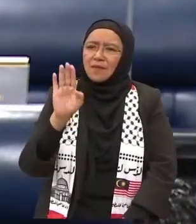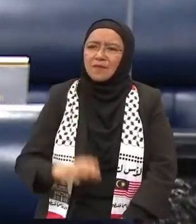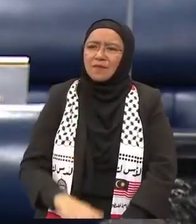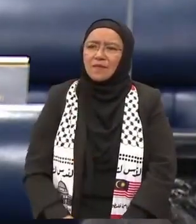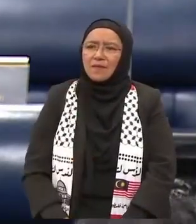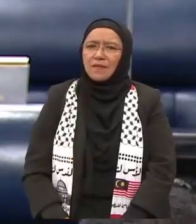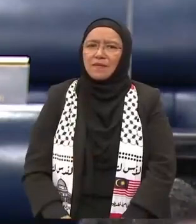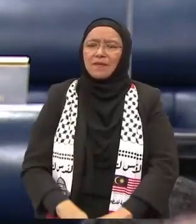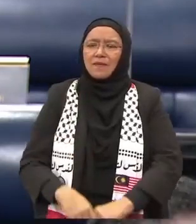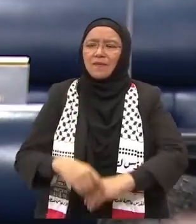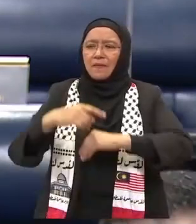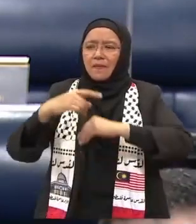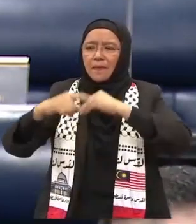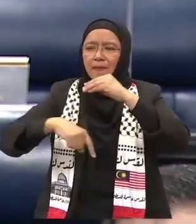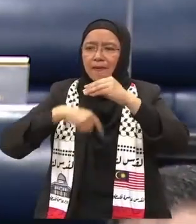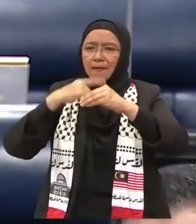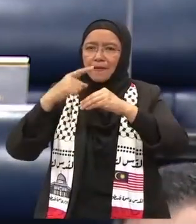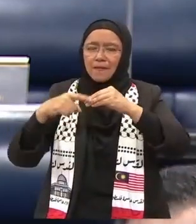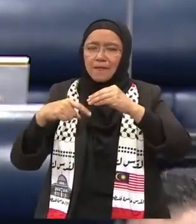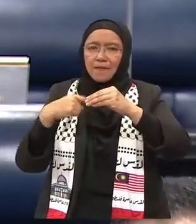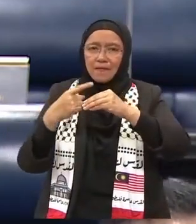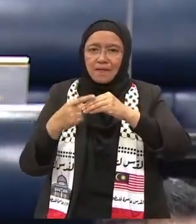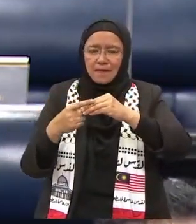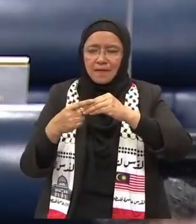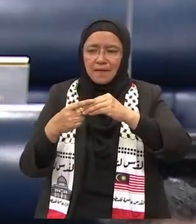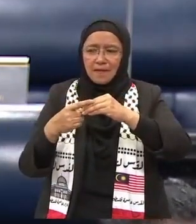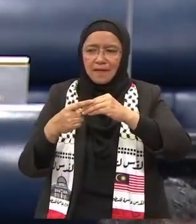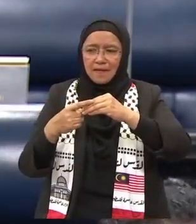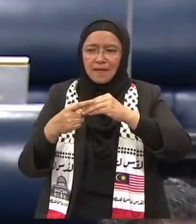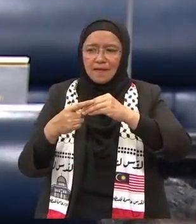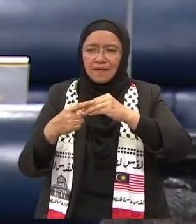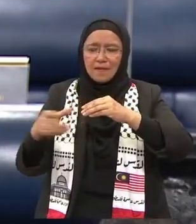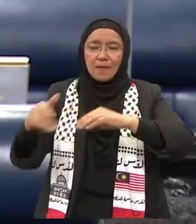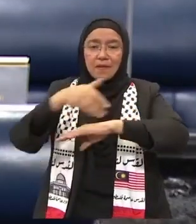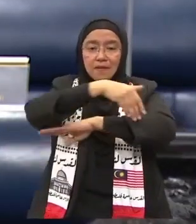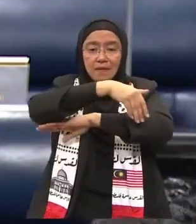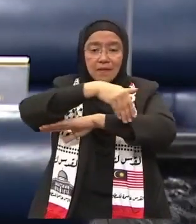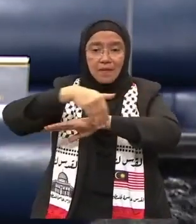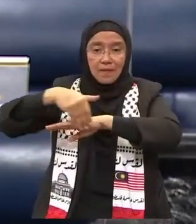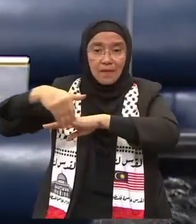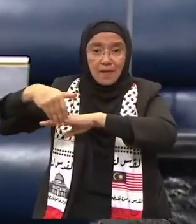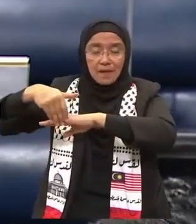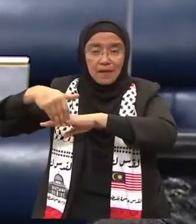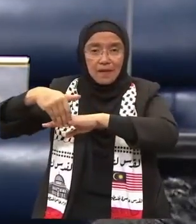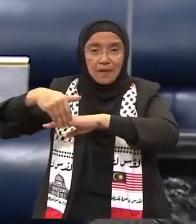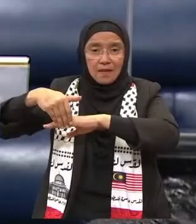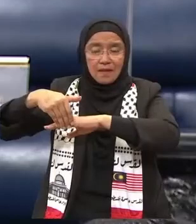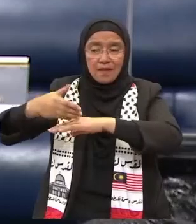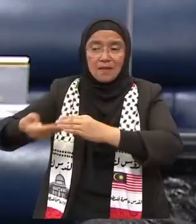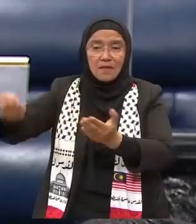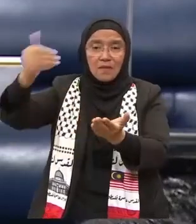isuination ataupun persempadan semula untuk makluman yang